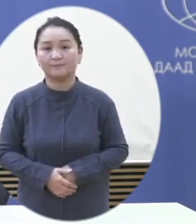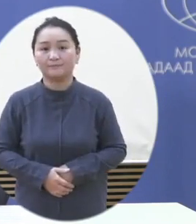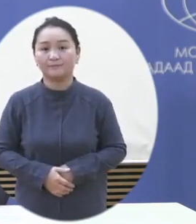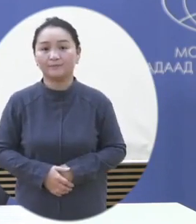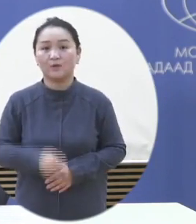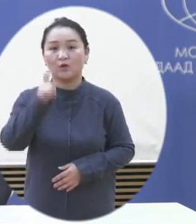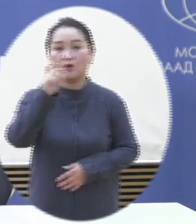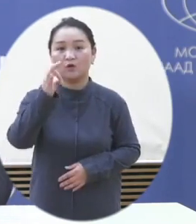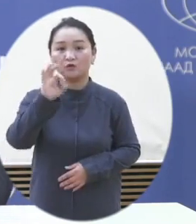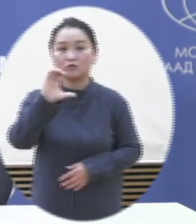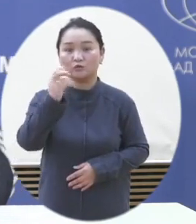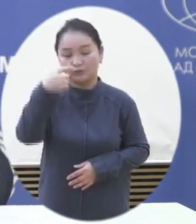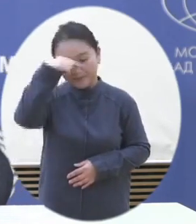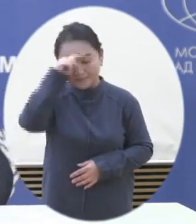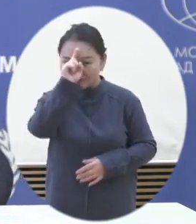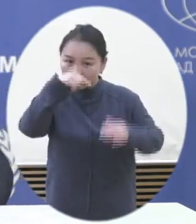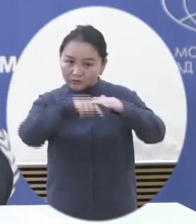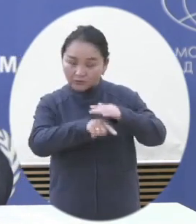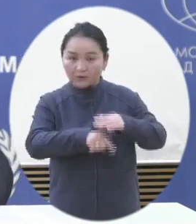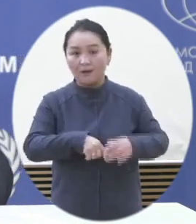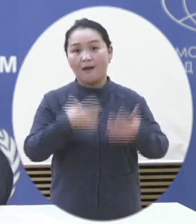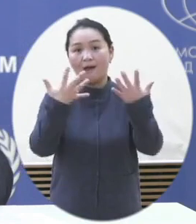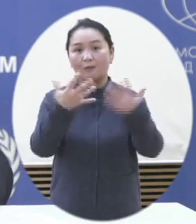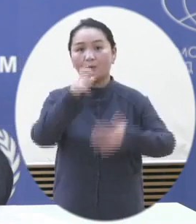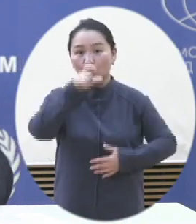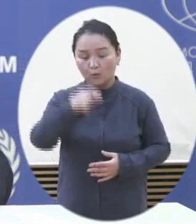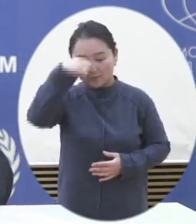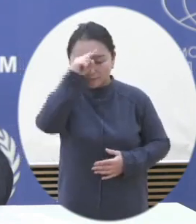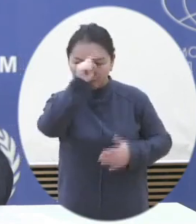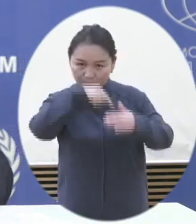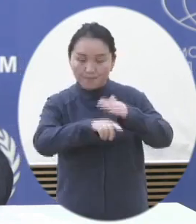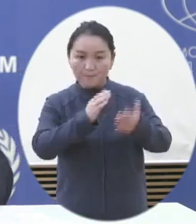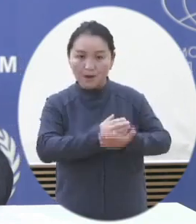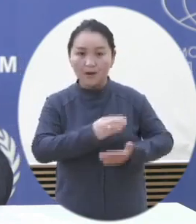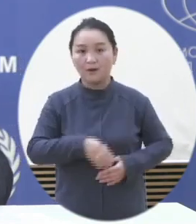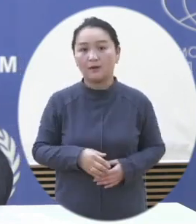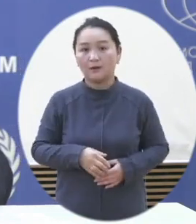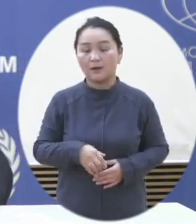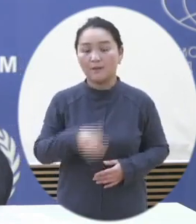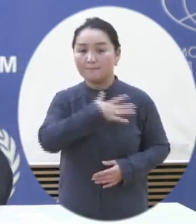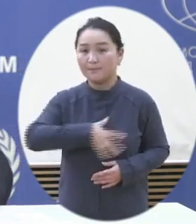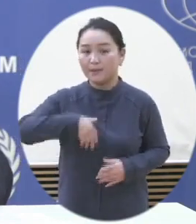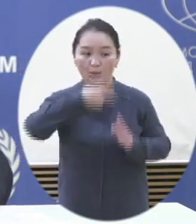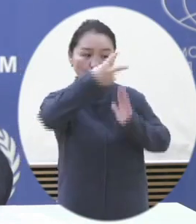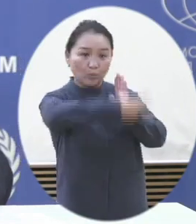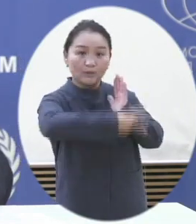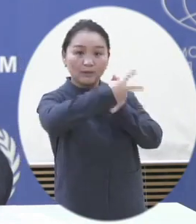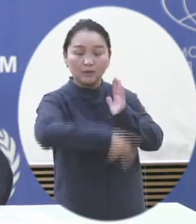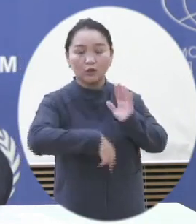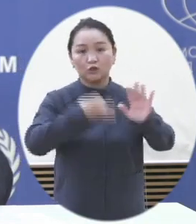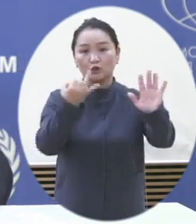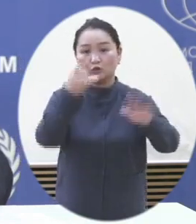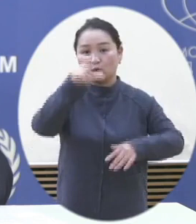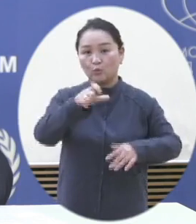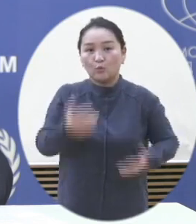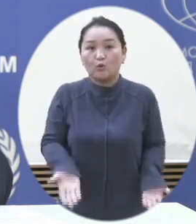халдвар төвчин судлалын үндэсний төвийн клиникт 10 хүн эмчлэгдэж байна. Үүнийг биеийн байдлыг үнэлэх юм бол 7 хүн